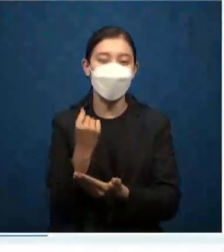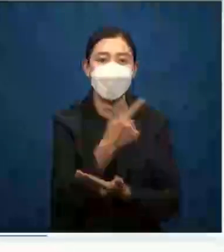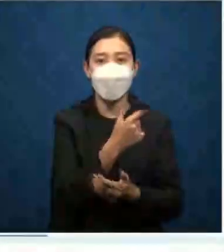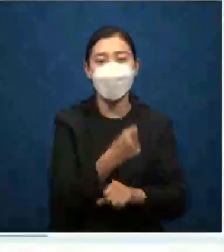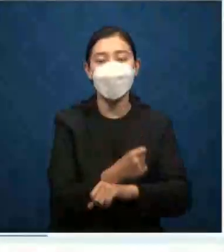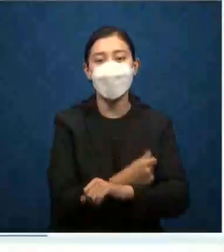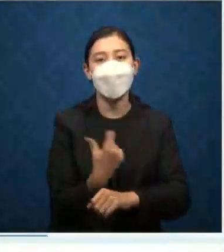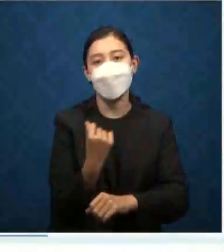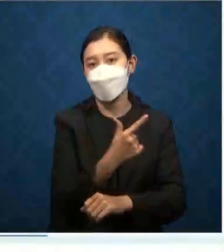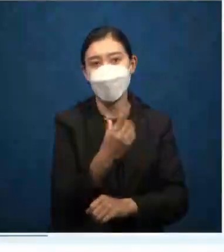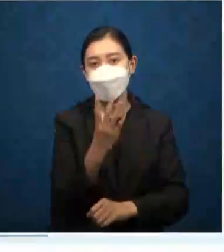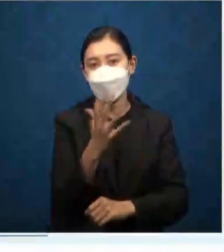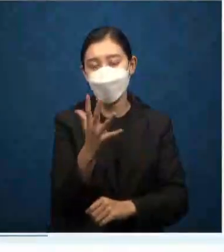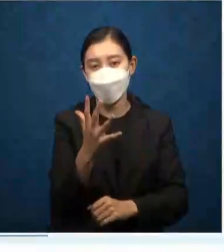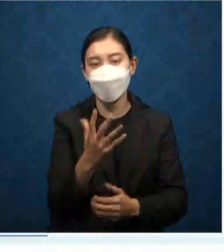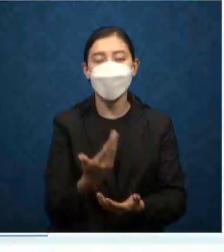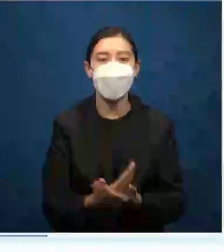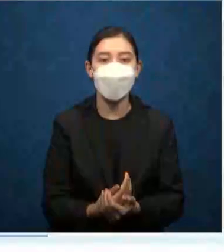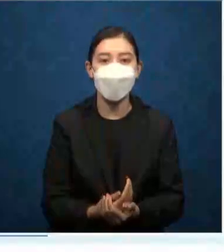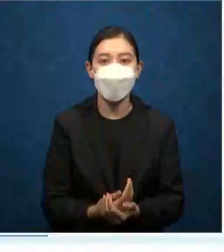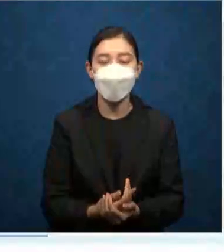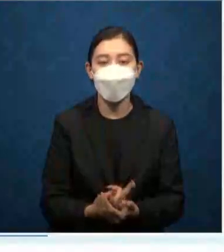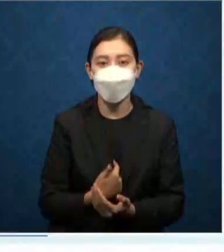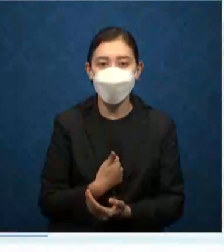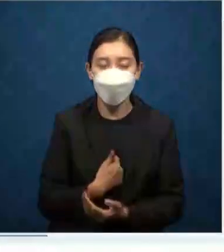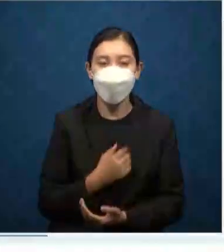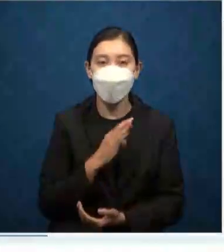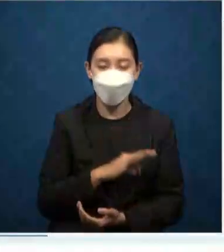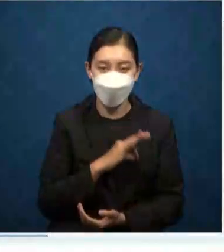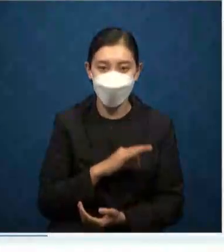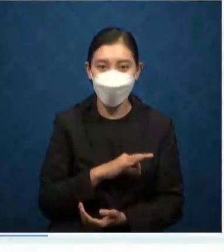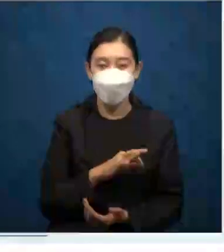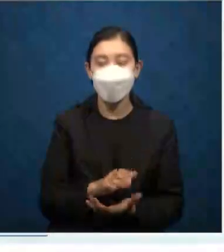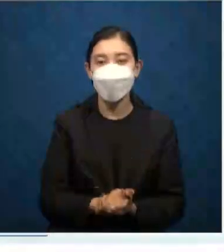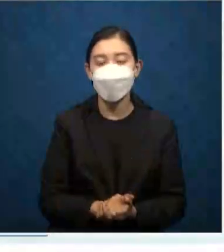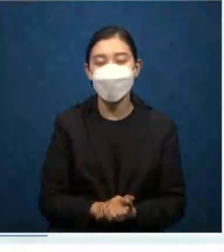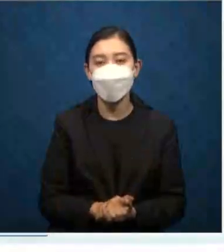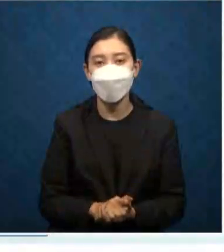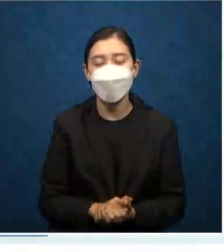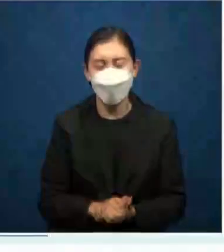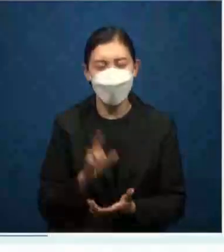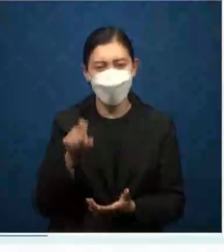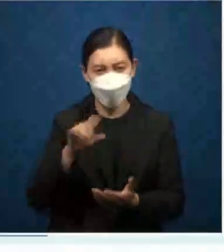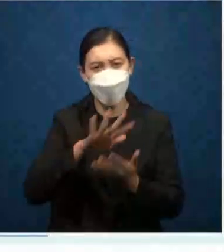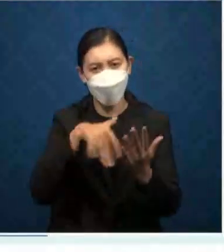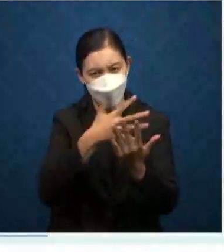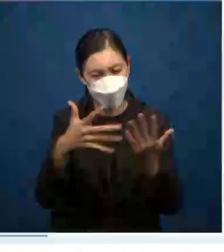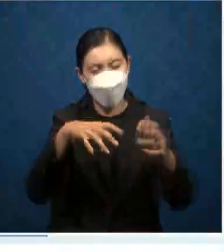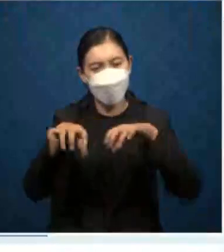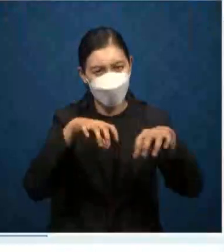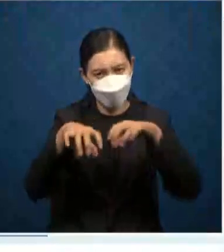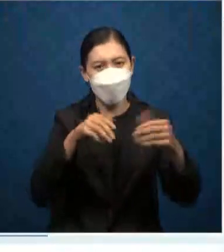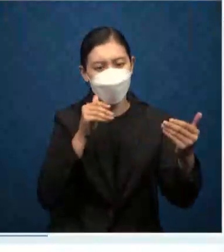นี้รัฐบาลโดยหน่วยงานที่เกี่ยวข้องโดยตรงนะครับคงต้องมีแผนที่ชัดเจน